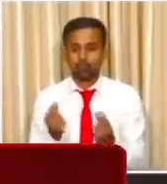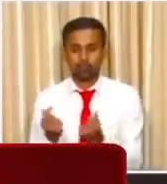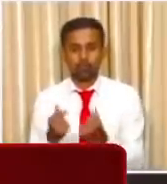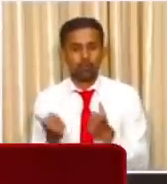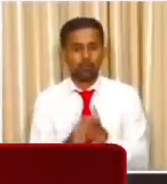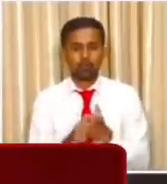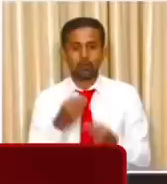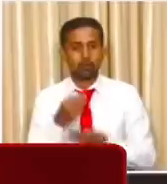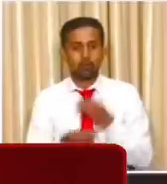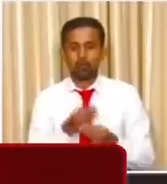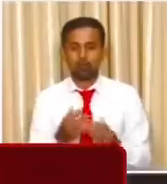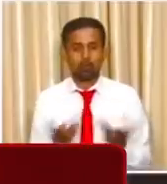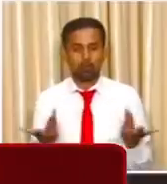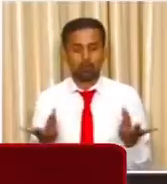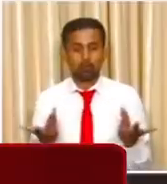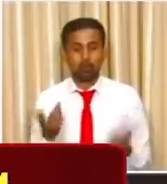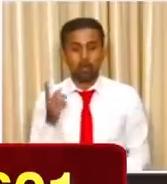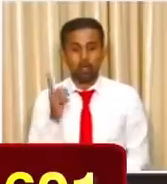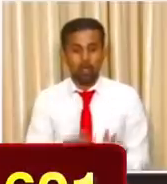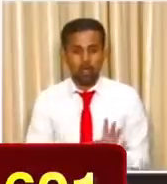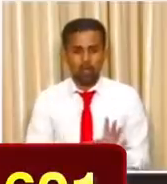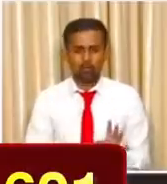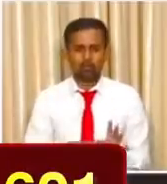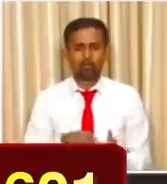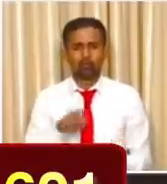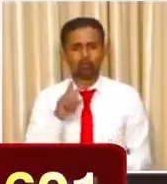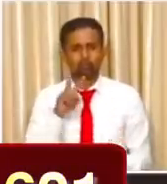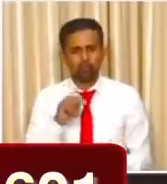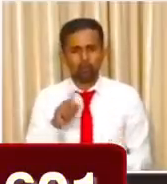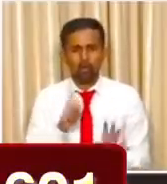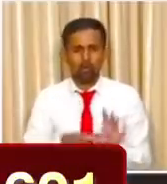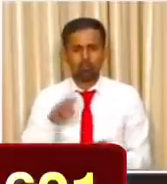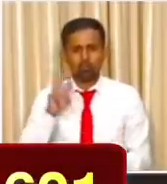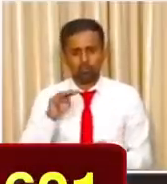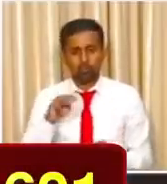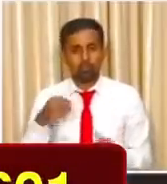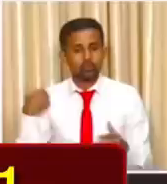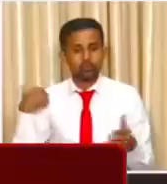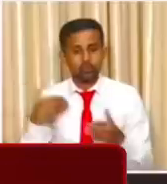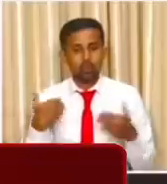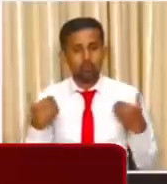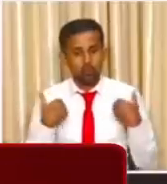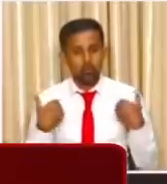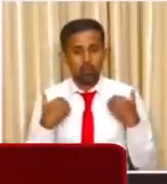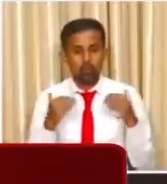ව්‍යාපාර නෙවෙයි. මේ දශක එකහමාර දෙක තුන දීර්ඝ කාලයක් විශාල වෙහෙසක්